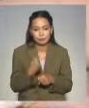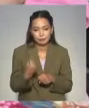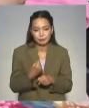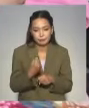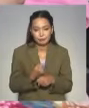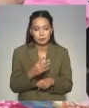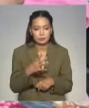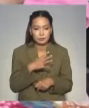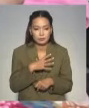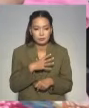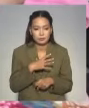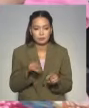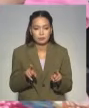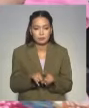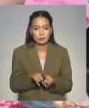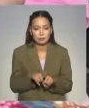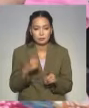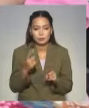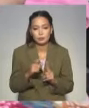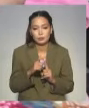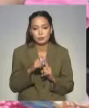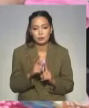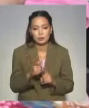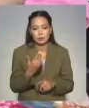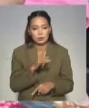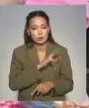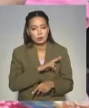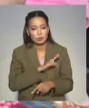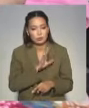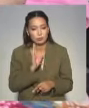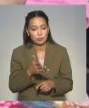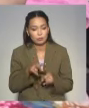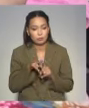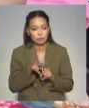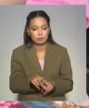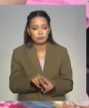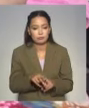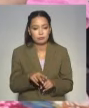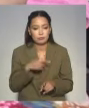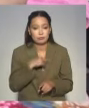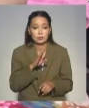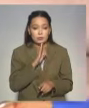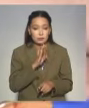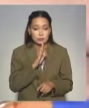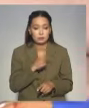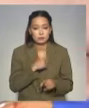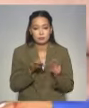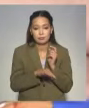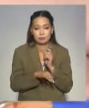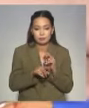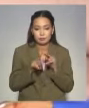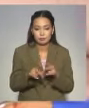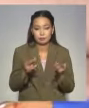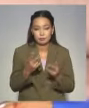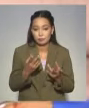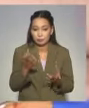айтты. Осындай бір приложение арқылы жұмыс істейсің деді. Істемеймін қызбын деп қоймай қойдым. Сол кезде квартираға